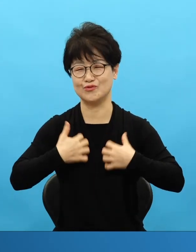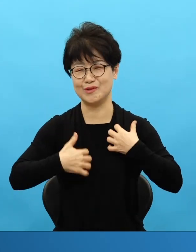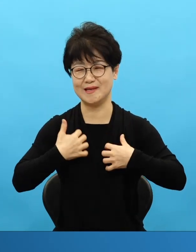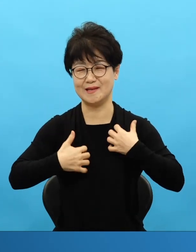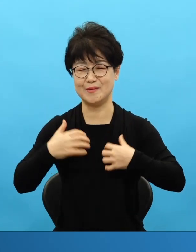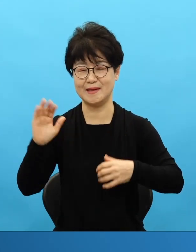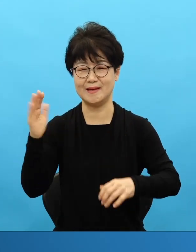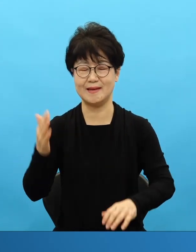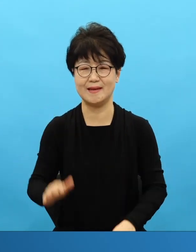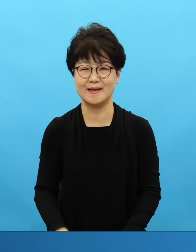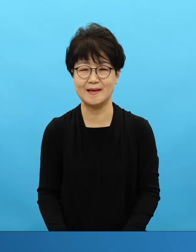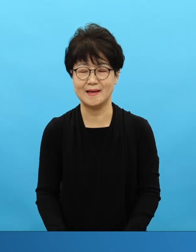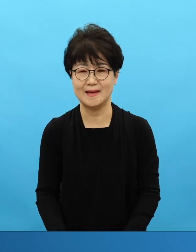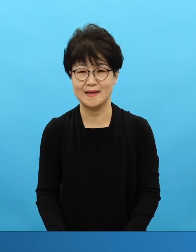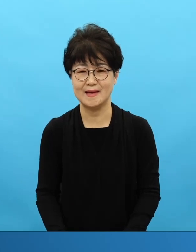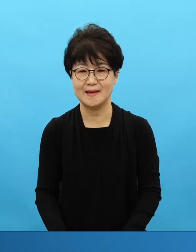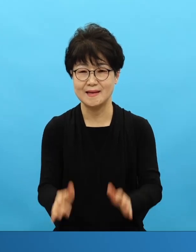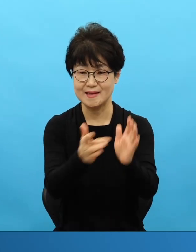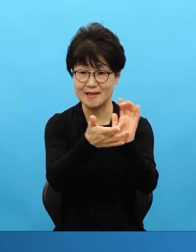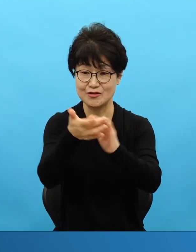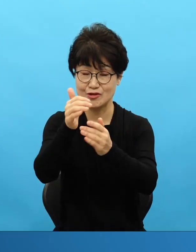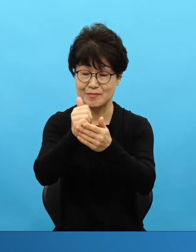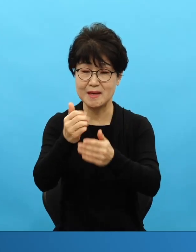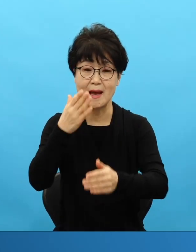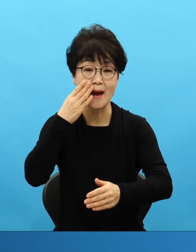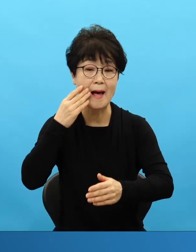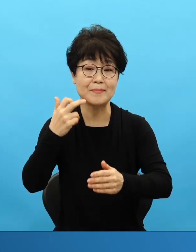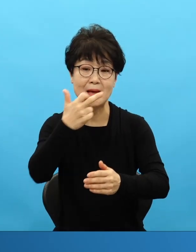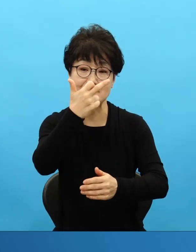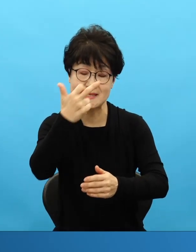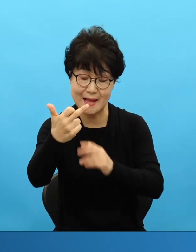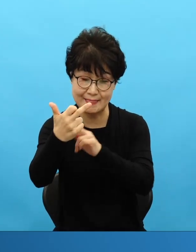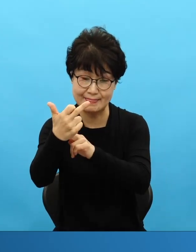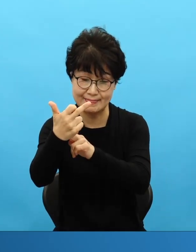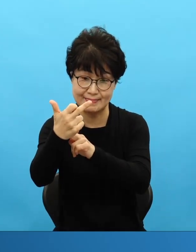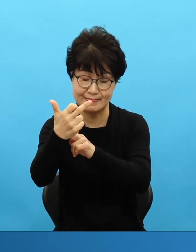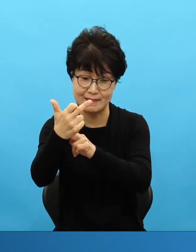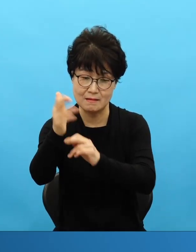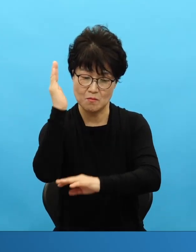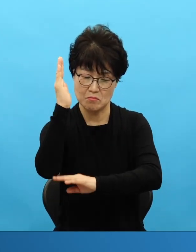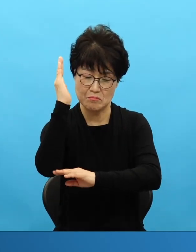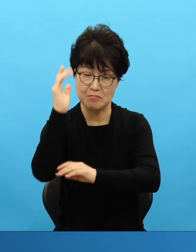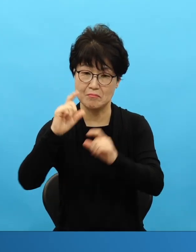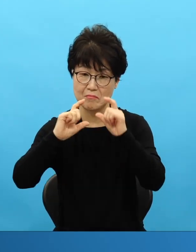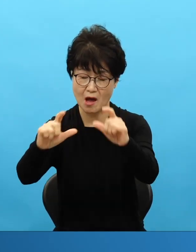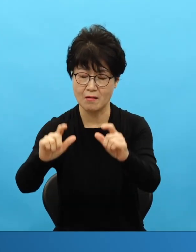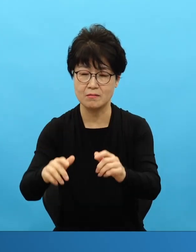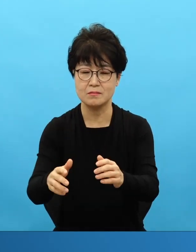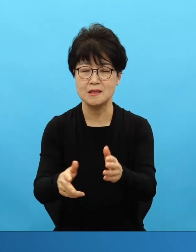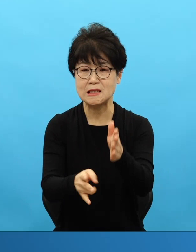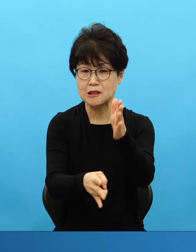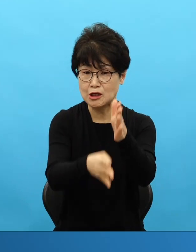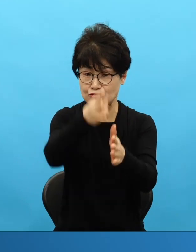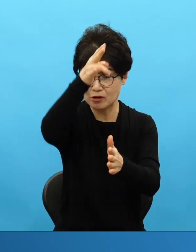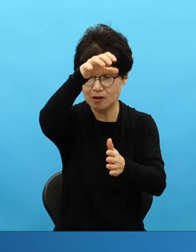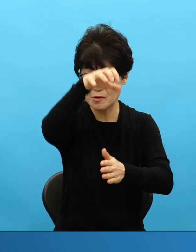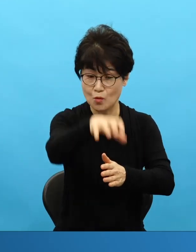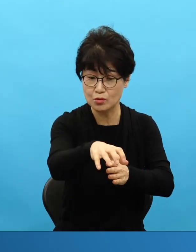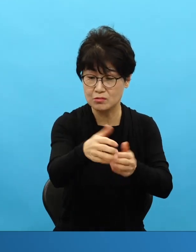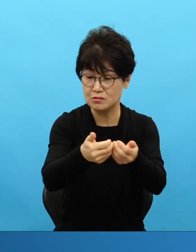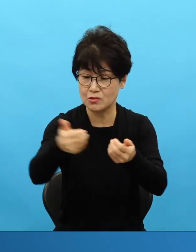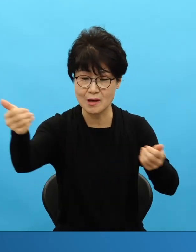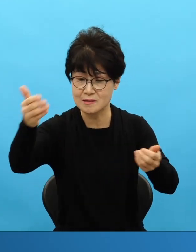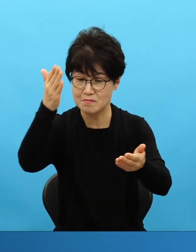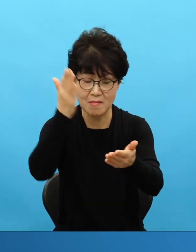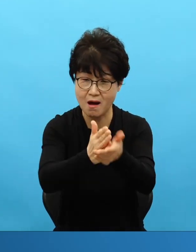말씀하시기를 예루살렘 떠나지 마라. Jesus said on the Mount of Olives, do not leave Jerusalem. 아니 전 세계로 가야 되는데 예루살렘 떠나지 말고 이랬어요. He